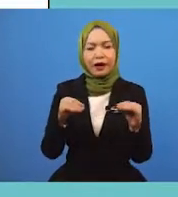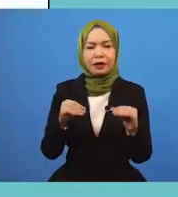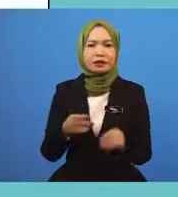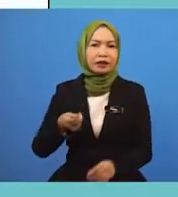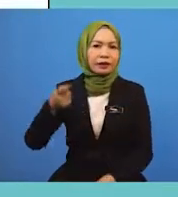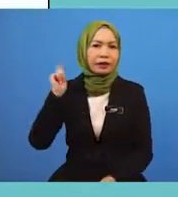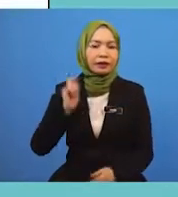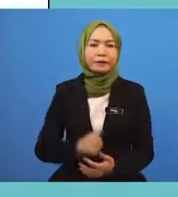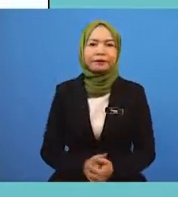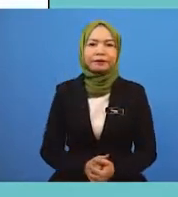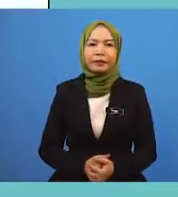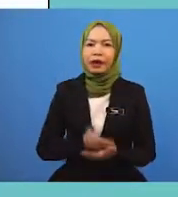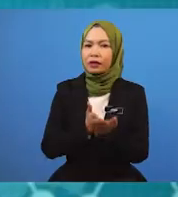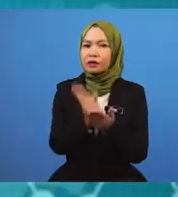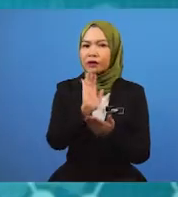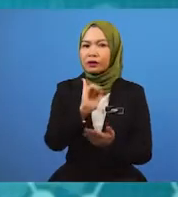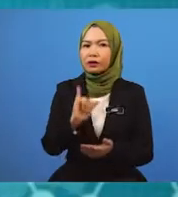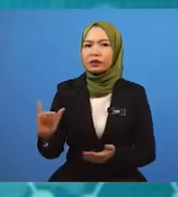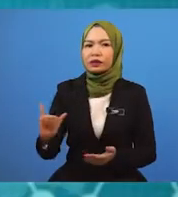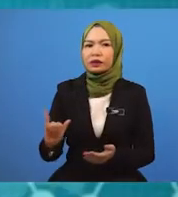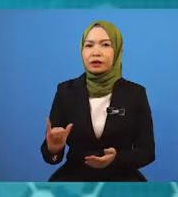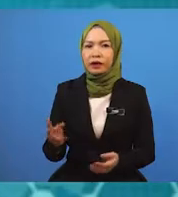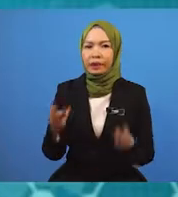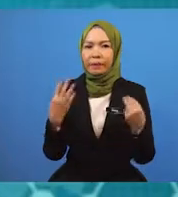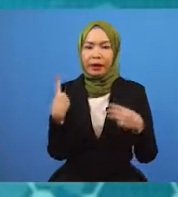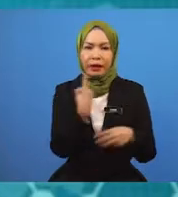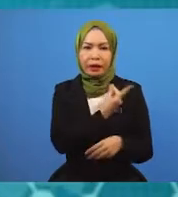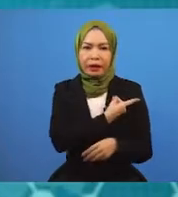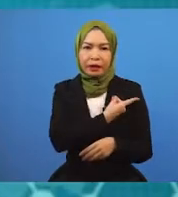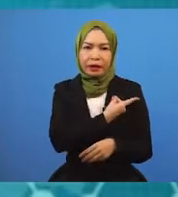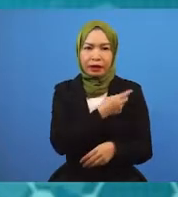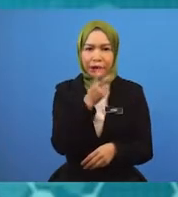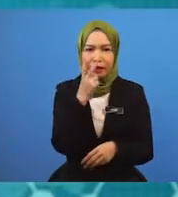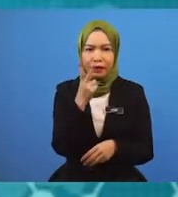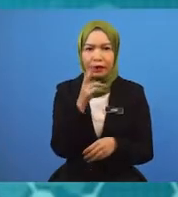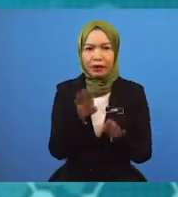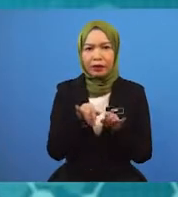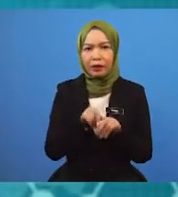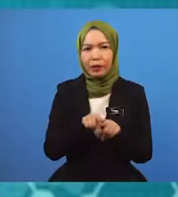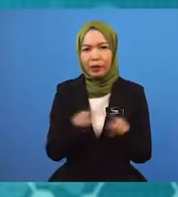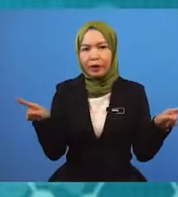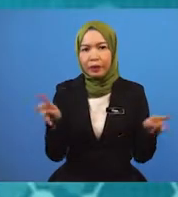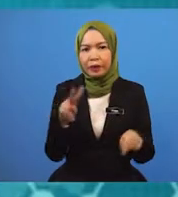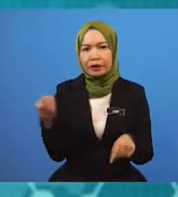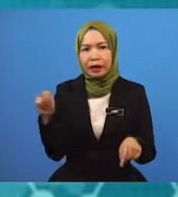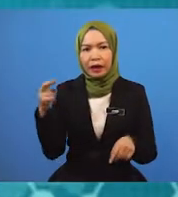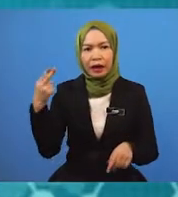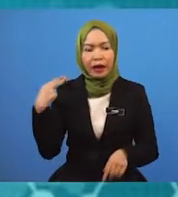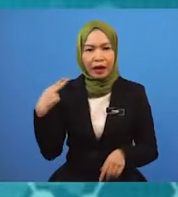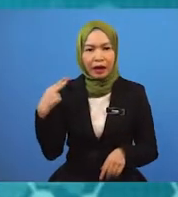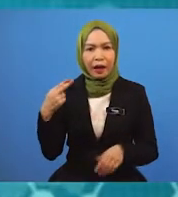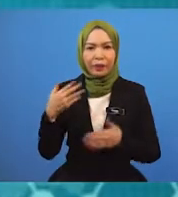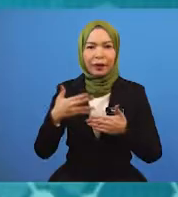tadi. Seterusnya, mari kita bincangkan pula perbezaan haba